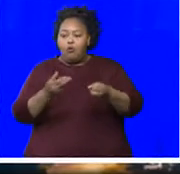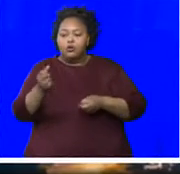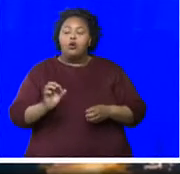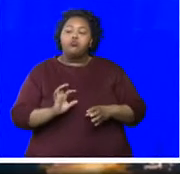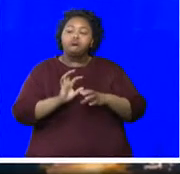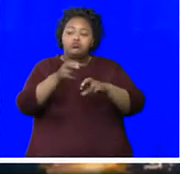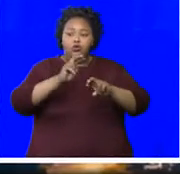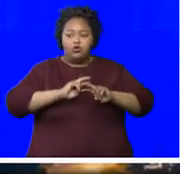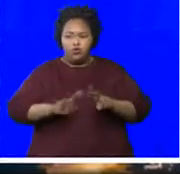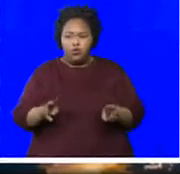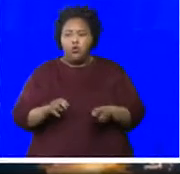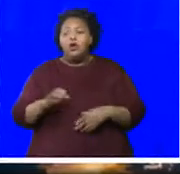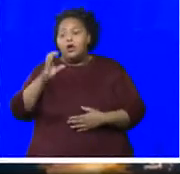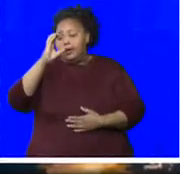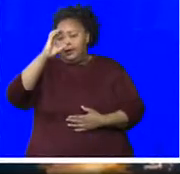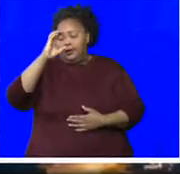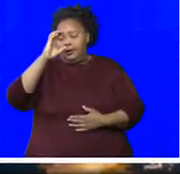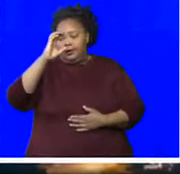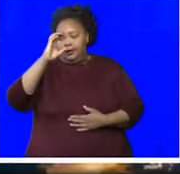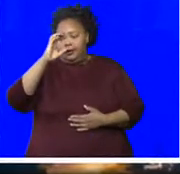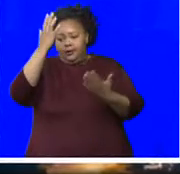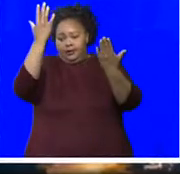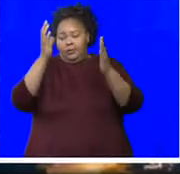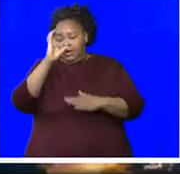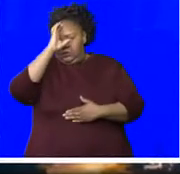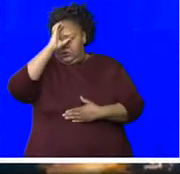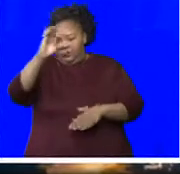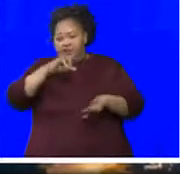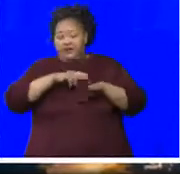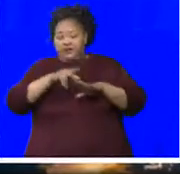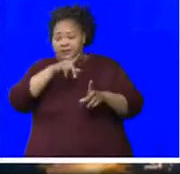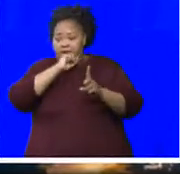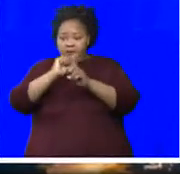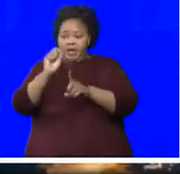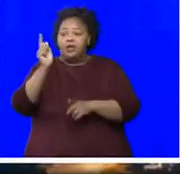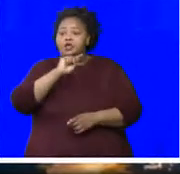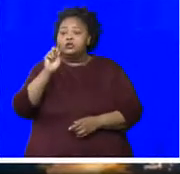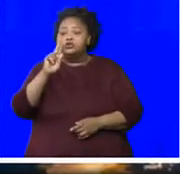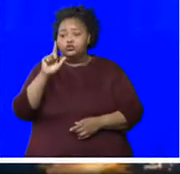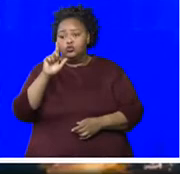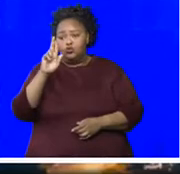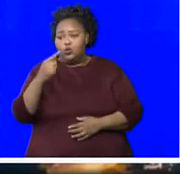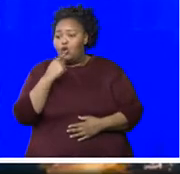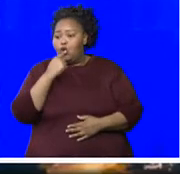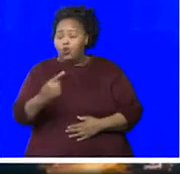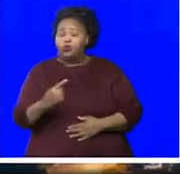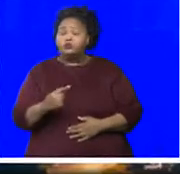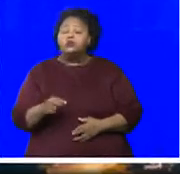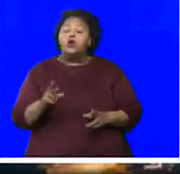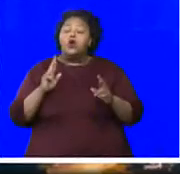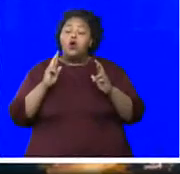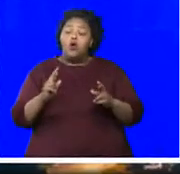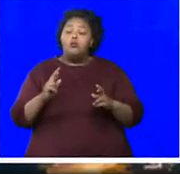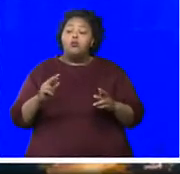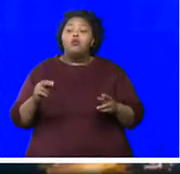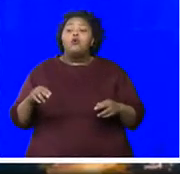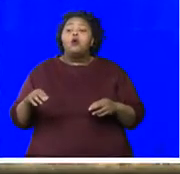Zulu udvumise lo mango ngalesento Zulu uthi sebanalethemba ngokuthi tingodi letibanga imfuyo kulomgwaqo